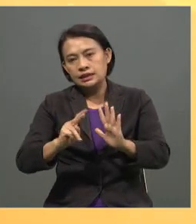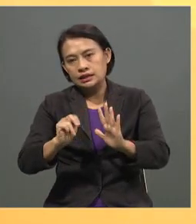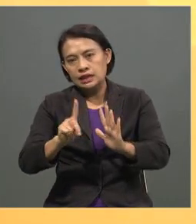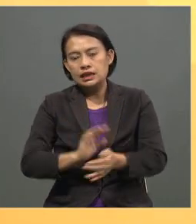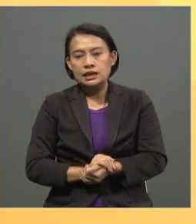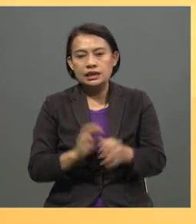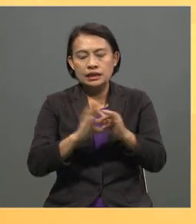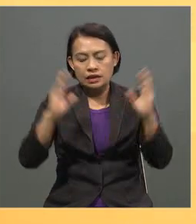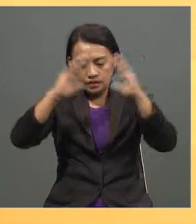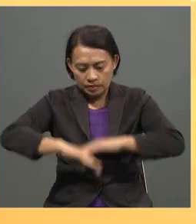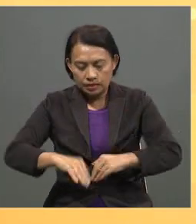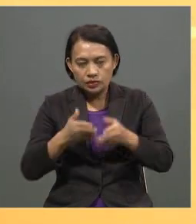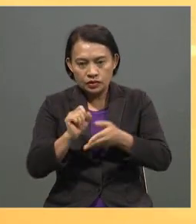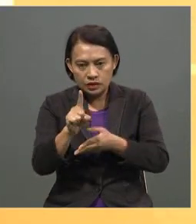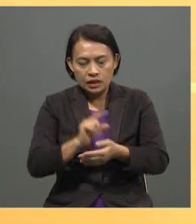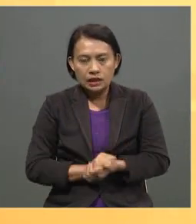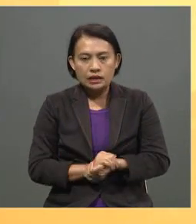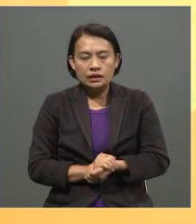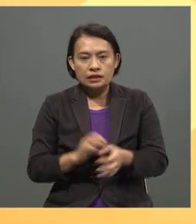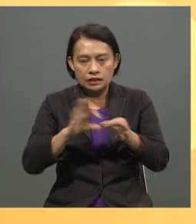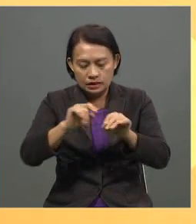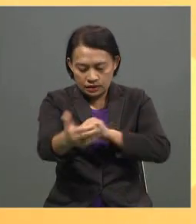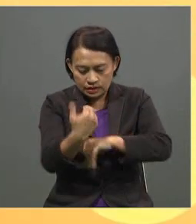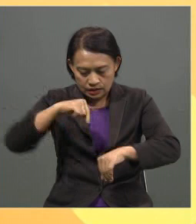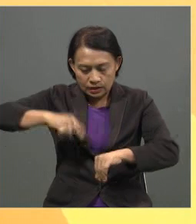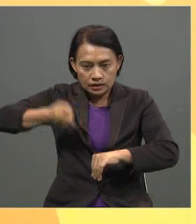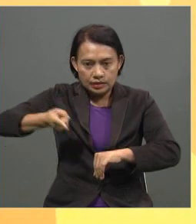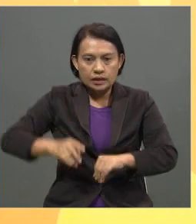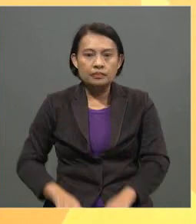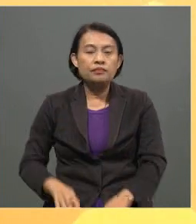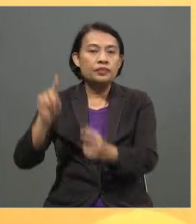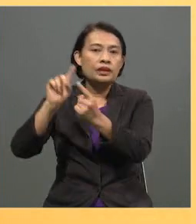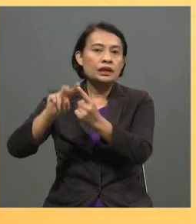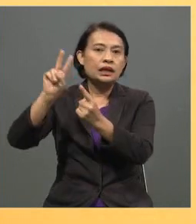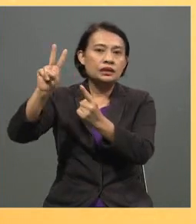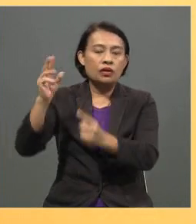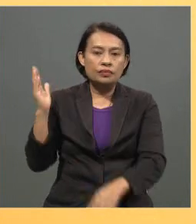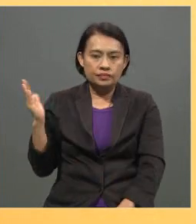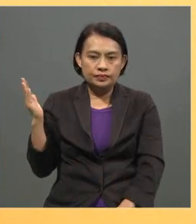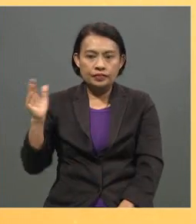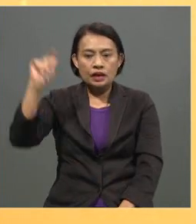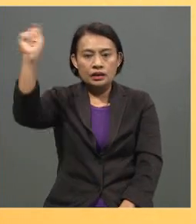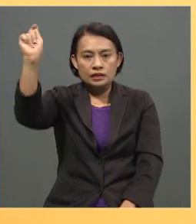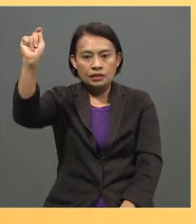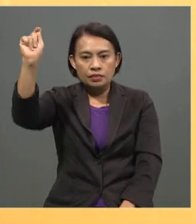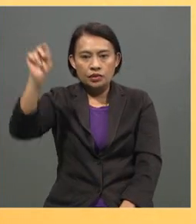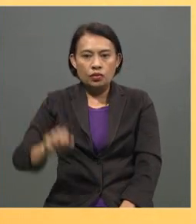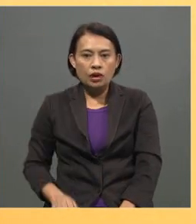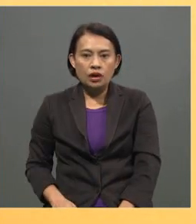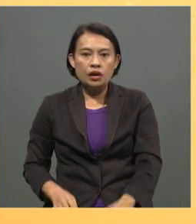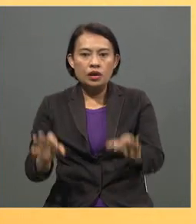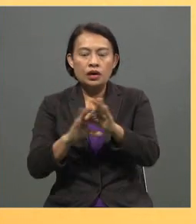อรุณศิริราชสะพานกรุงธนแล้วกลับมาที่ท่าพายันะครับเส้นทางที่ 2ก็คือสนามหลวงไปทางสะพานสมเด็จพระ